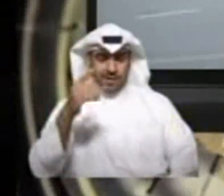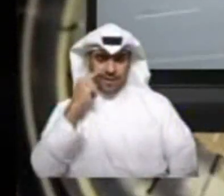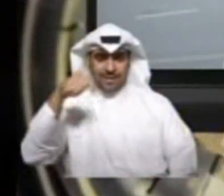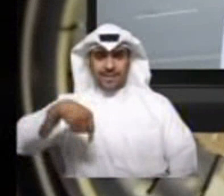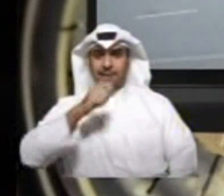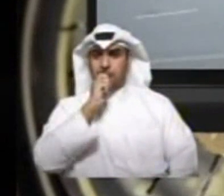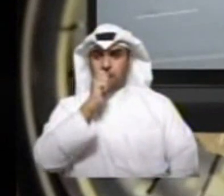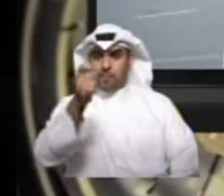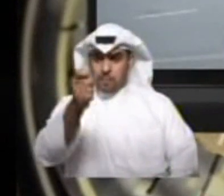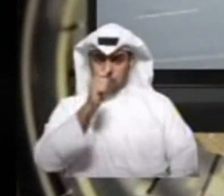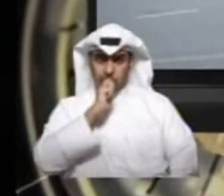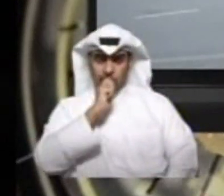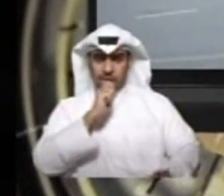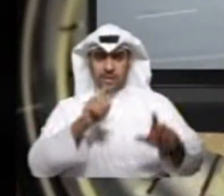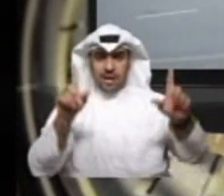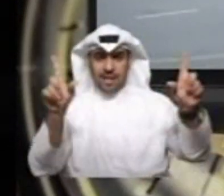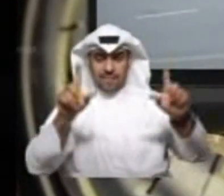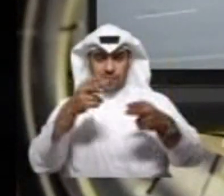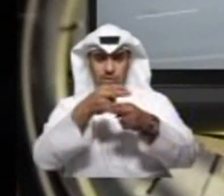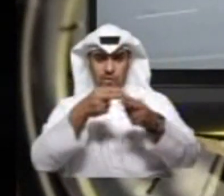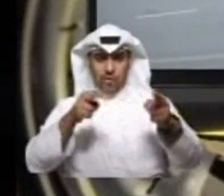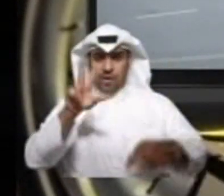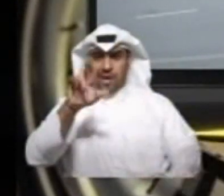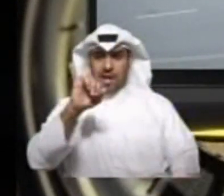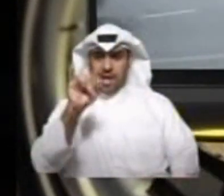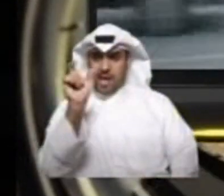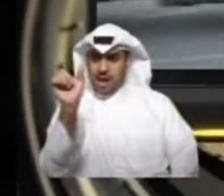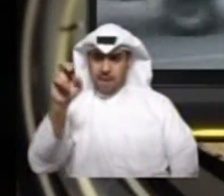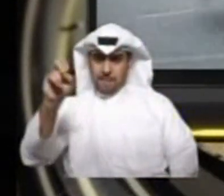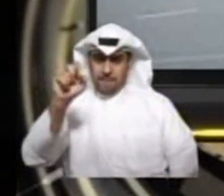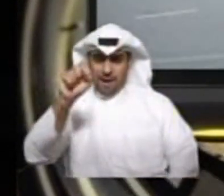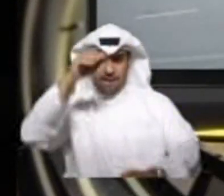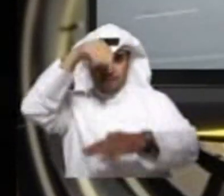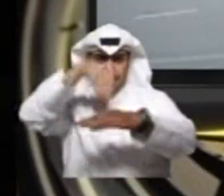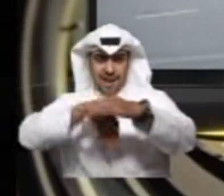من منطقة المنقف وتحديدا في عند نفق المنقف، شكرا لك.